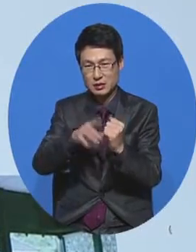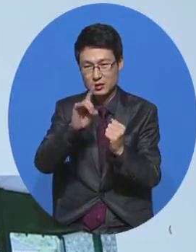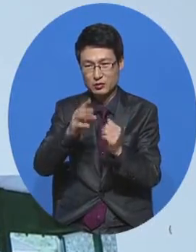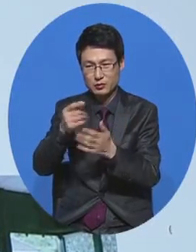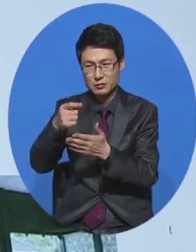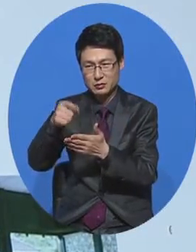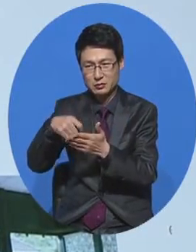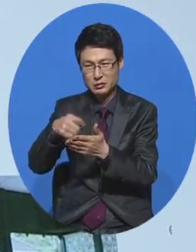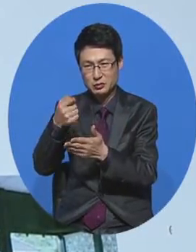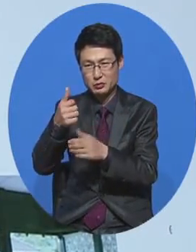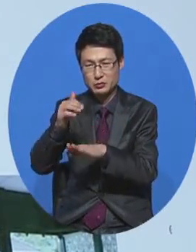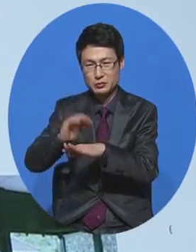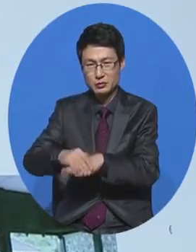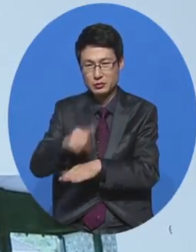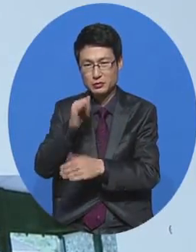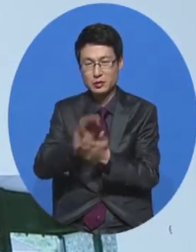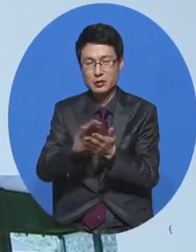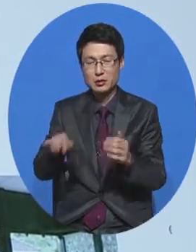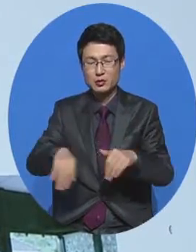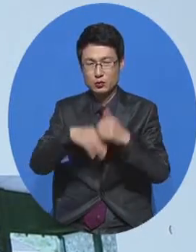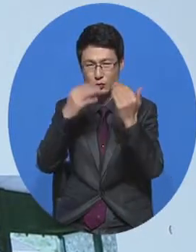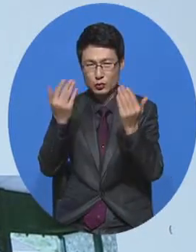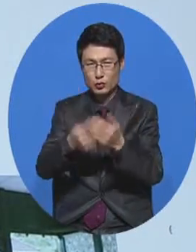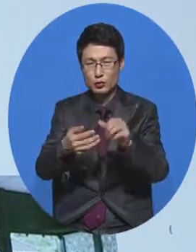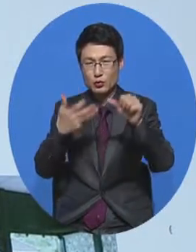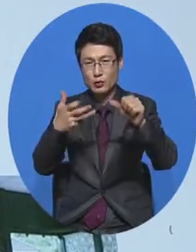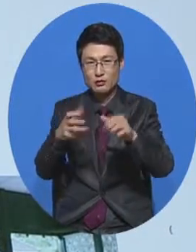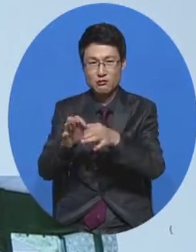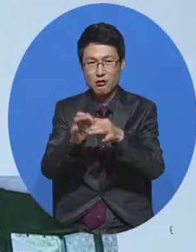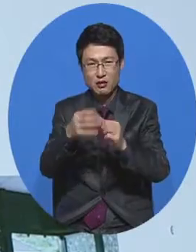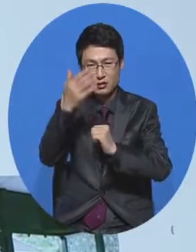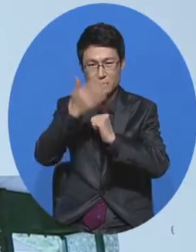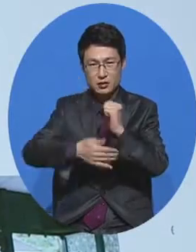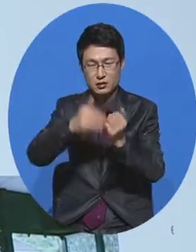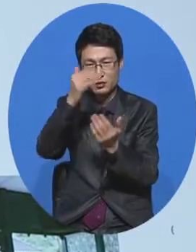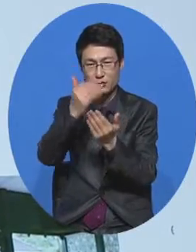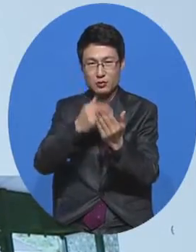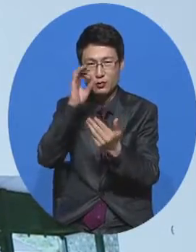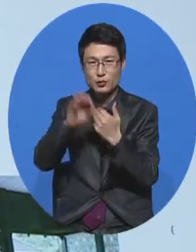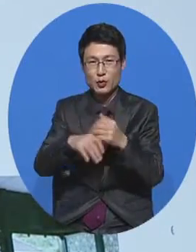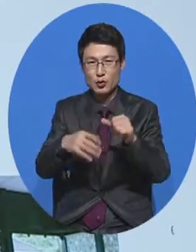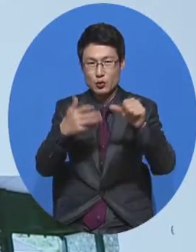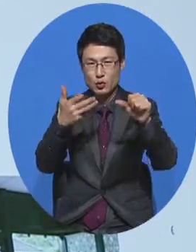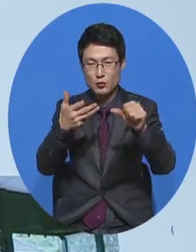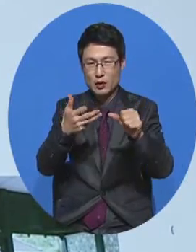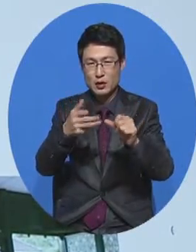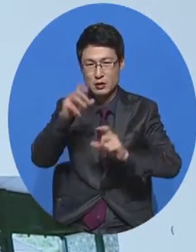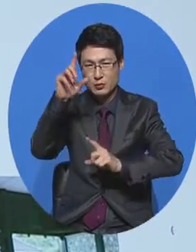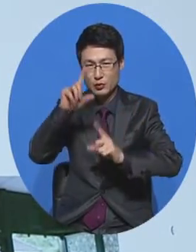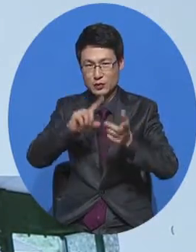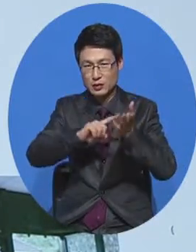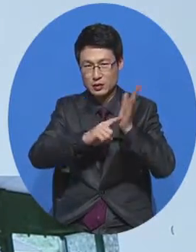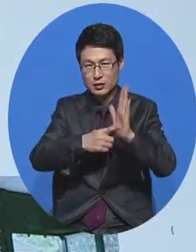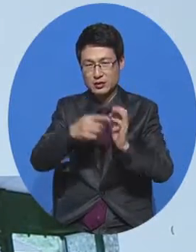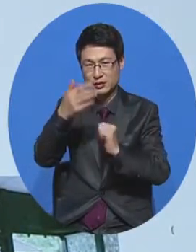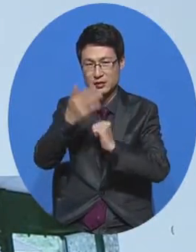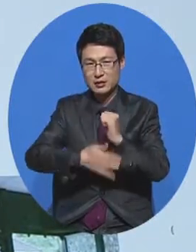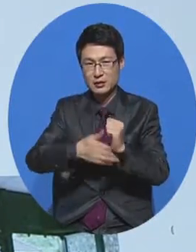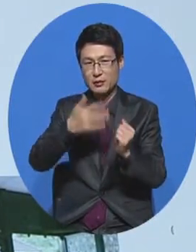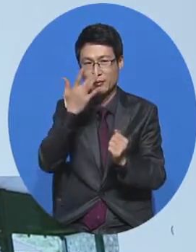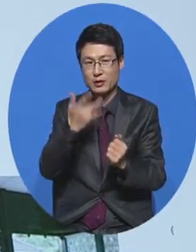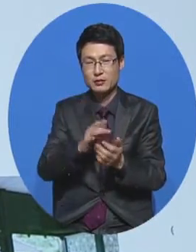되어 있습니다 4 그런데 전체적인 5.18 관련 된 사진의 내용을 보면 5.18 을 상징할 만한 사진이 빠져